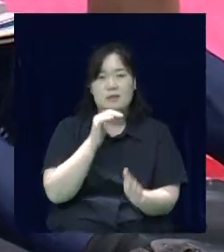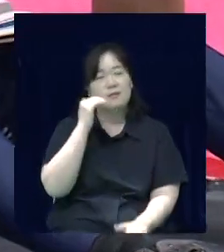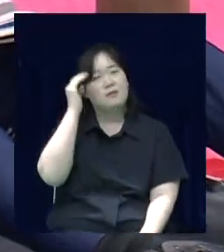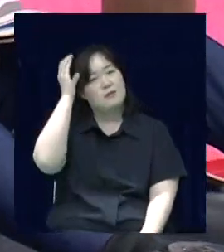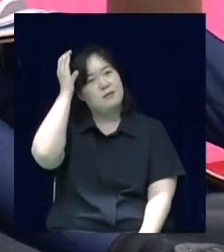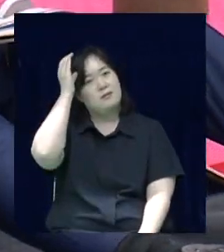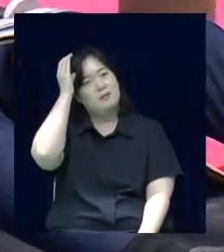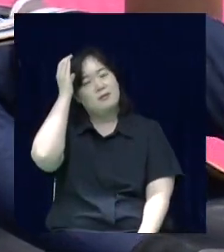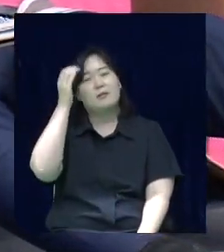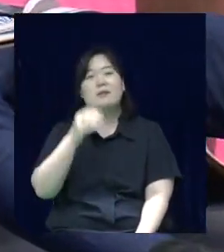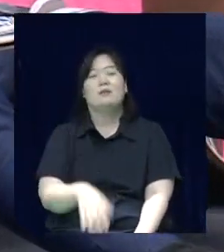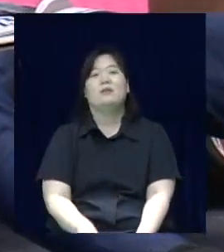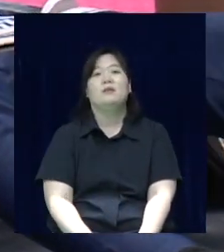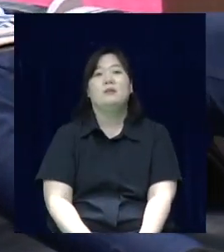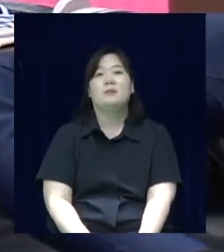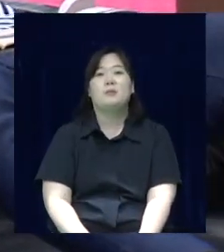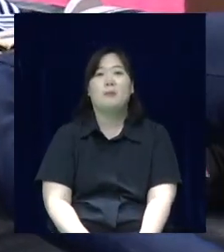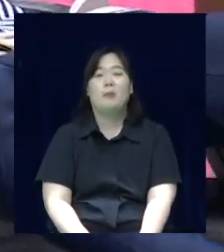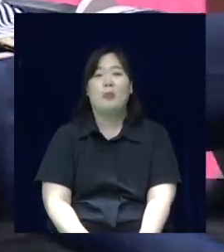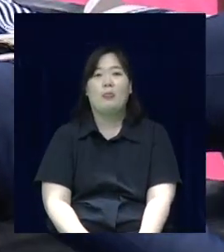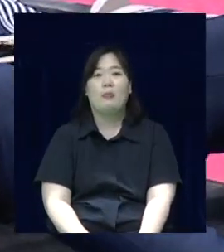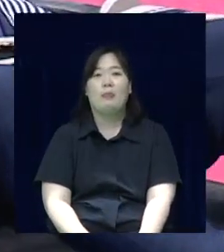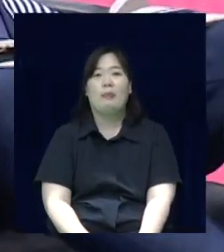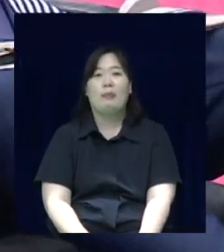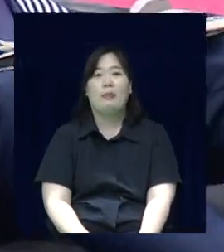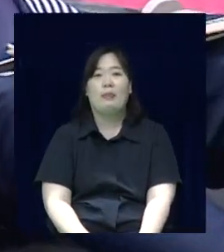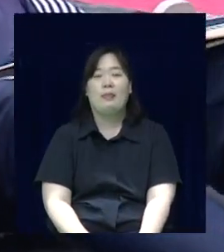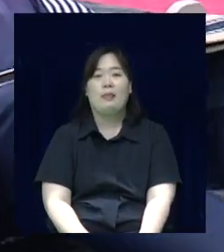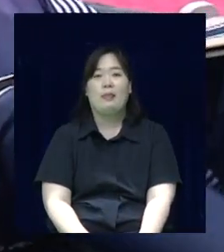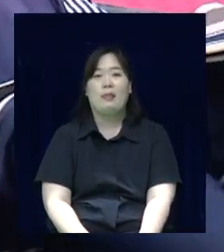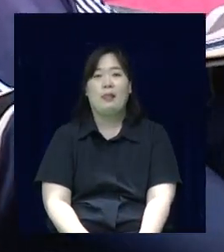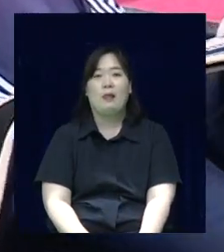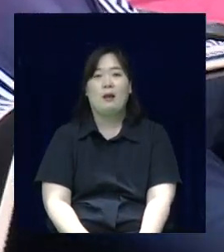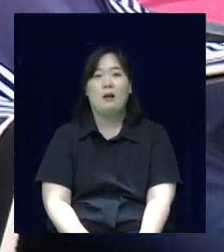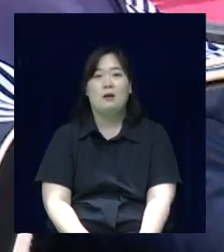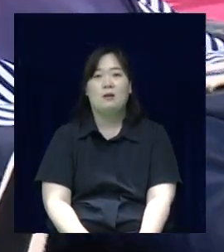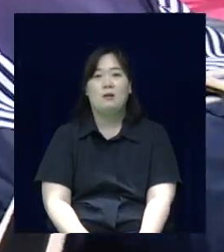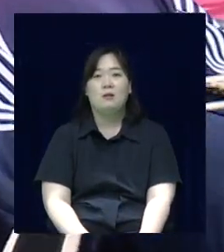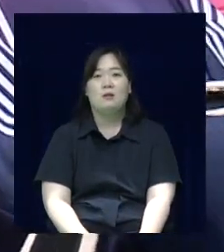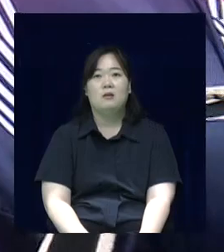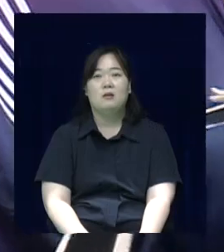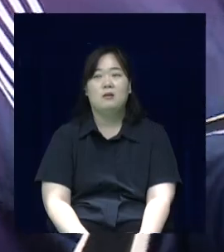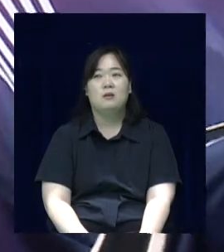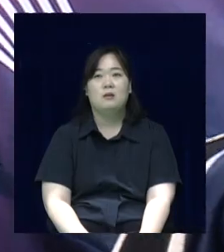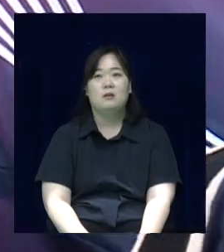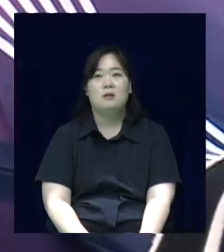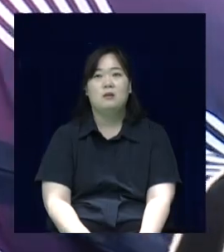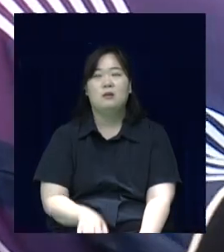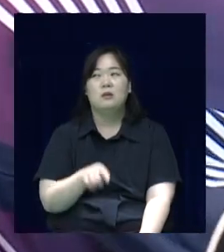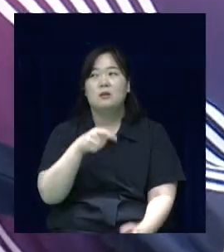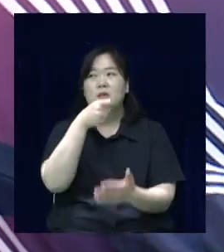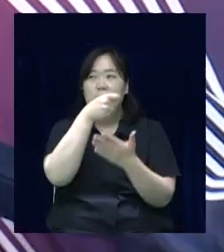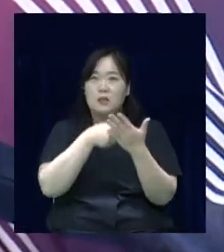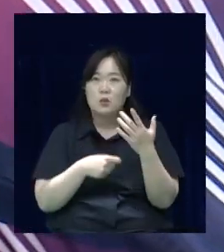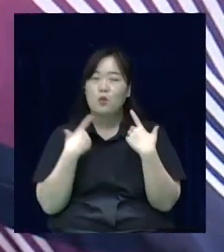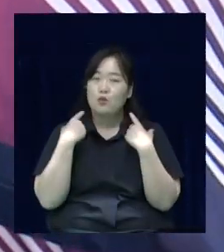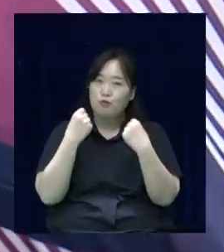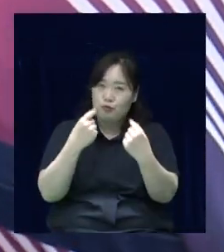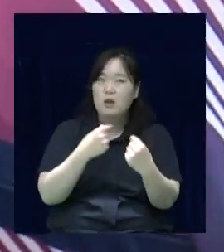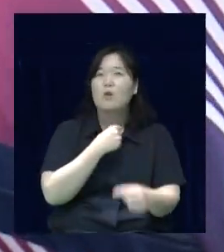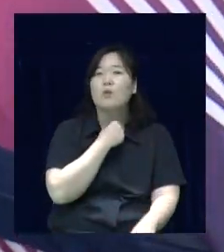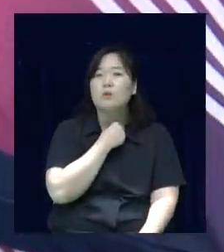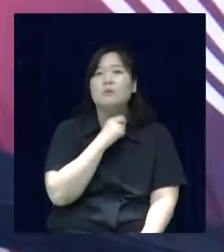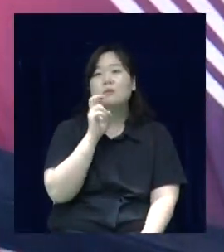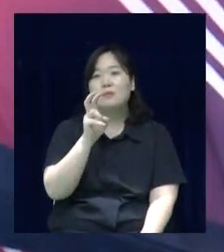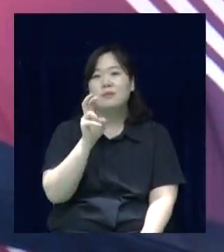기억을 다시 되살려야 되겠습니다. 본인의 어떤 최고 기록인 것 같습니다. 그렇죠. 지금. 아마 본인도 그 타이를 또 계속해서 기록을 하고 싶어 할 거고요. 예.